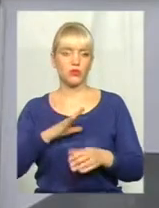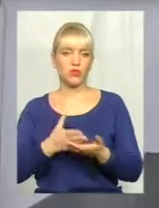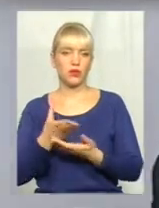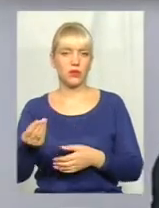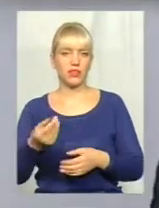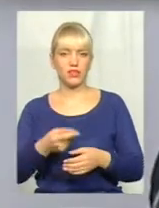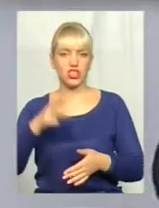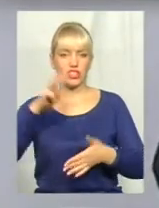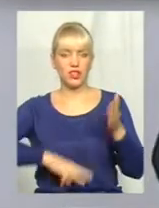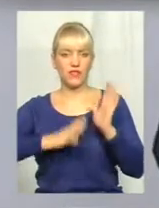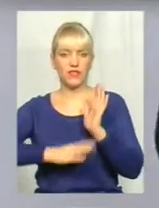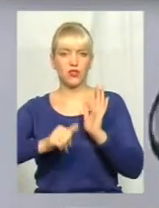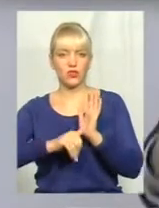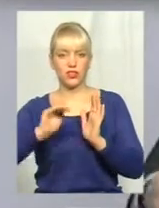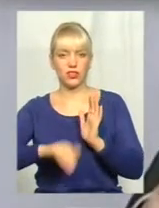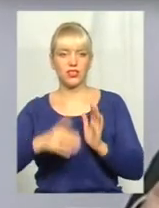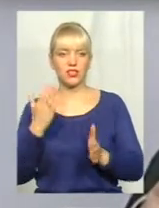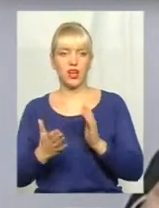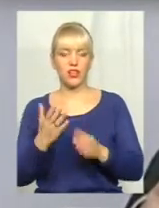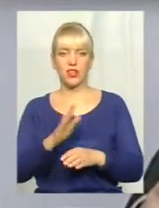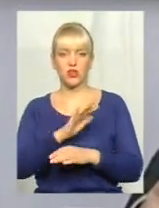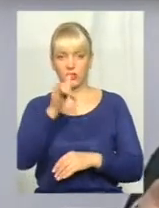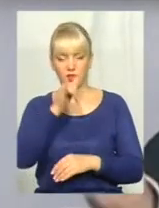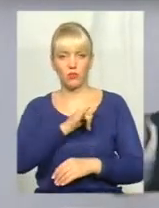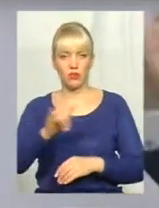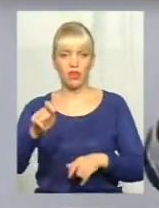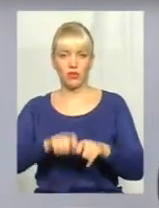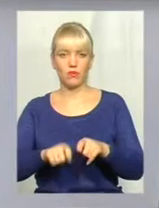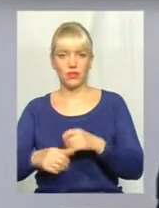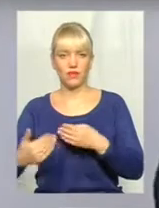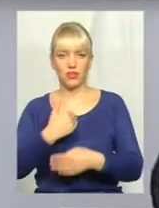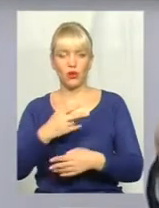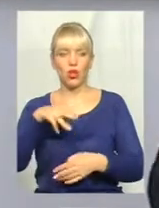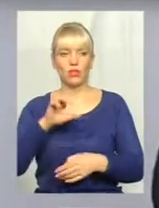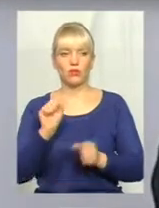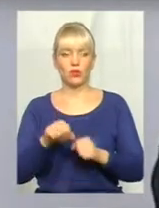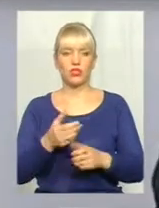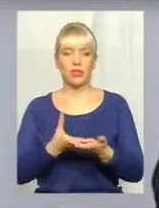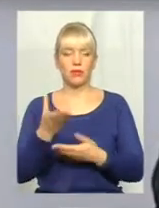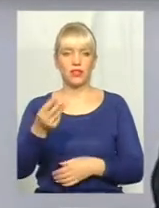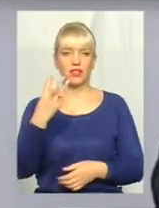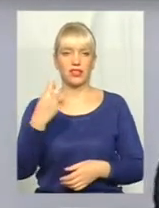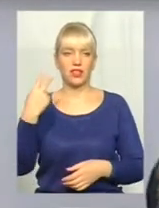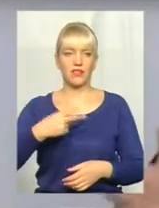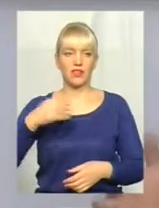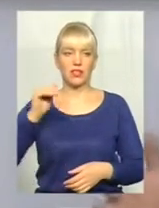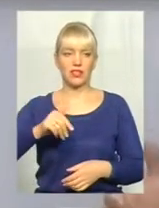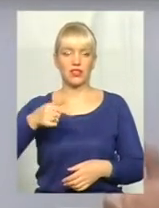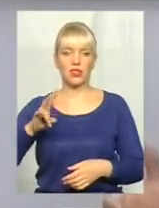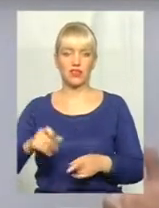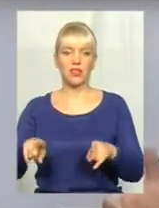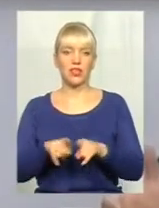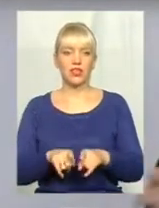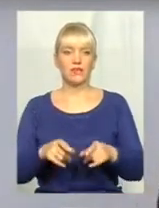96 тисяч гривень. А якщо він ще не допускає перевірку, він може заплатити 320 тисяч гривень. І, звичайно, ніхто з